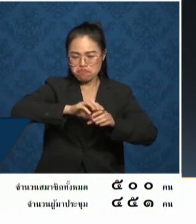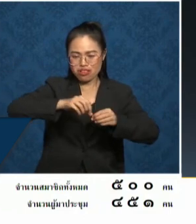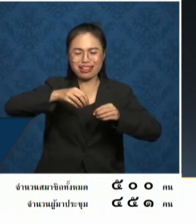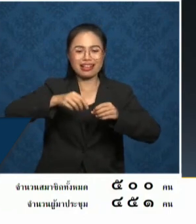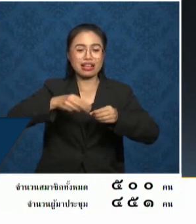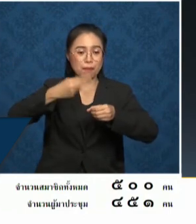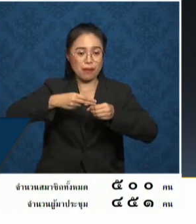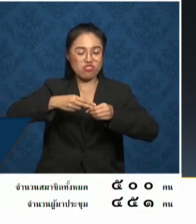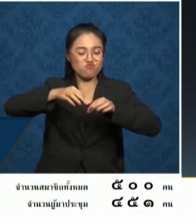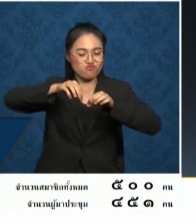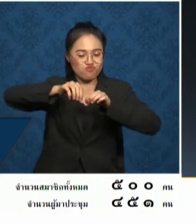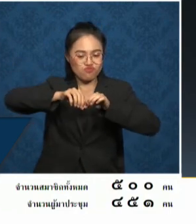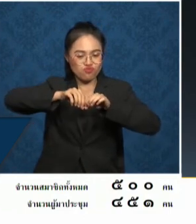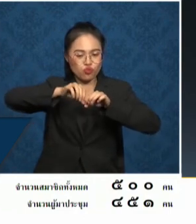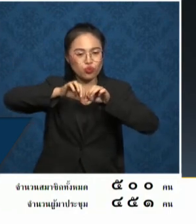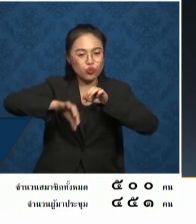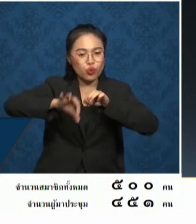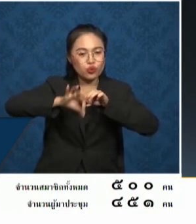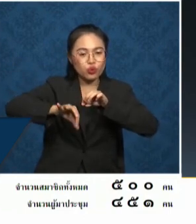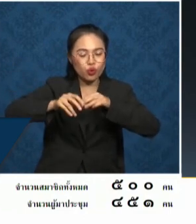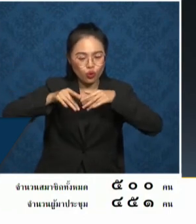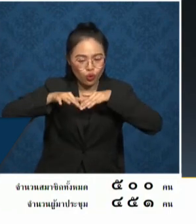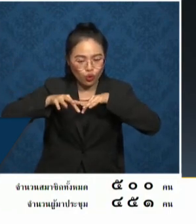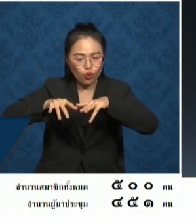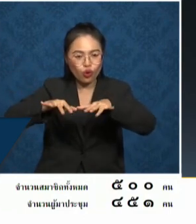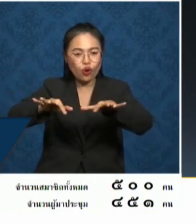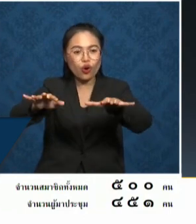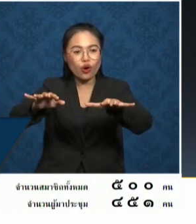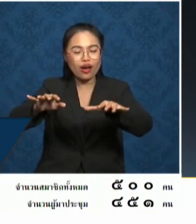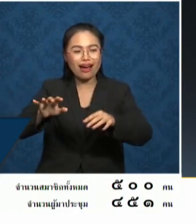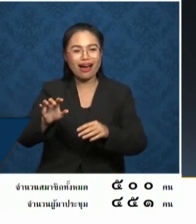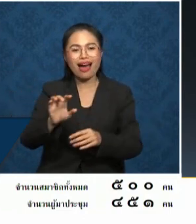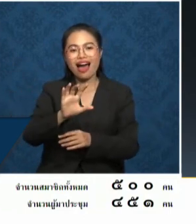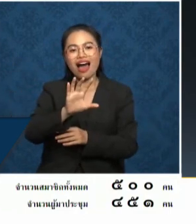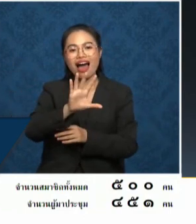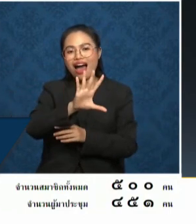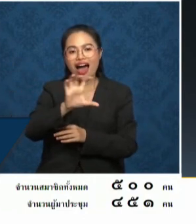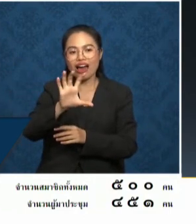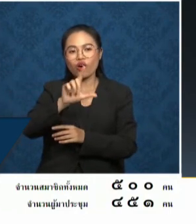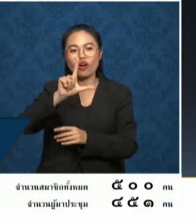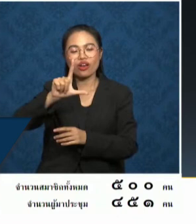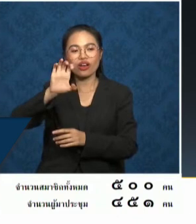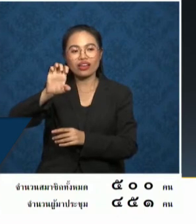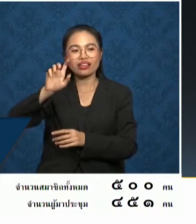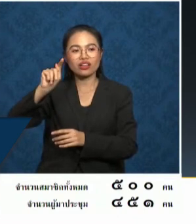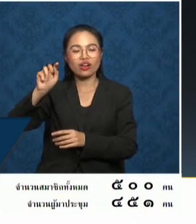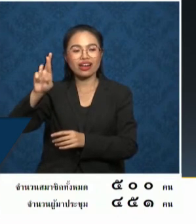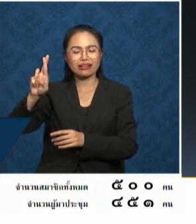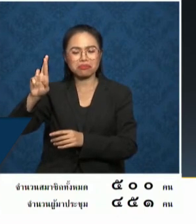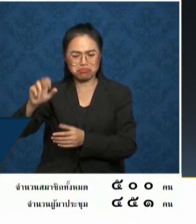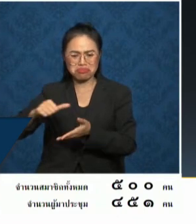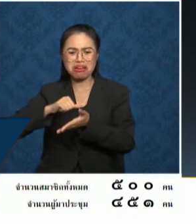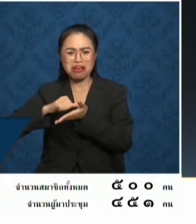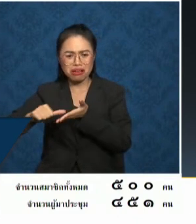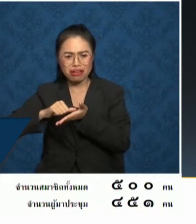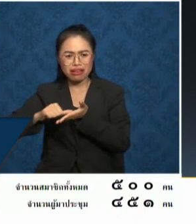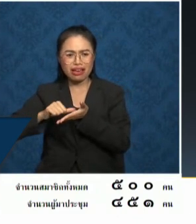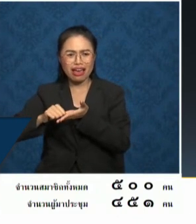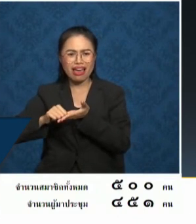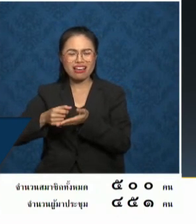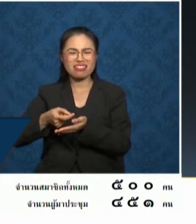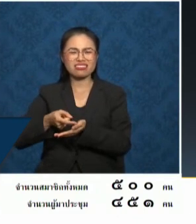สาธารณะกว่า 500ลิตรขอภาพสไลด์ถัดไปนะครับกว่าจะแก้ไขนะครับ